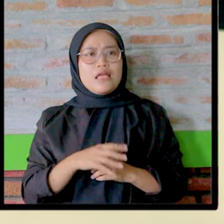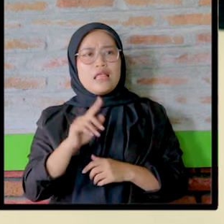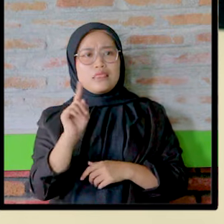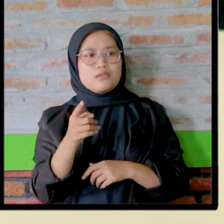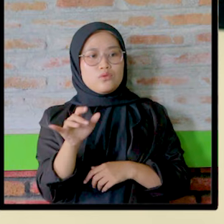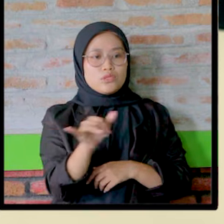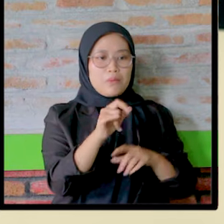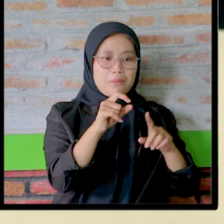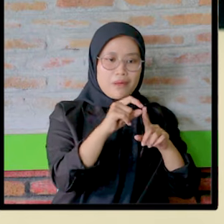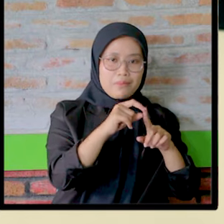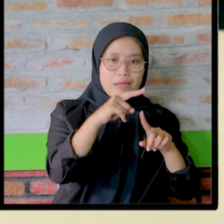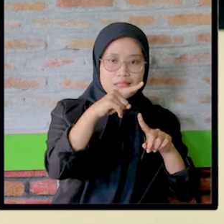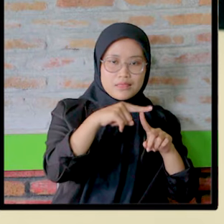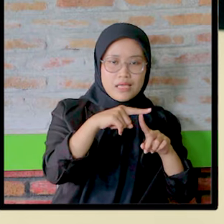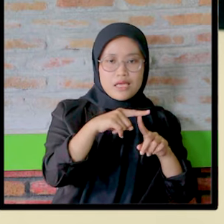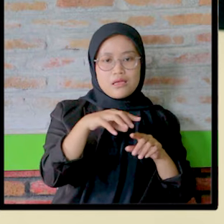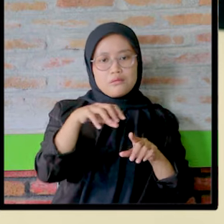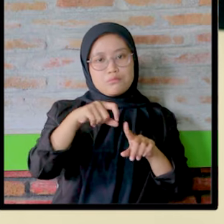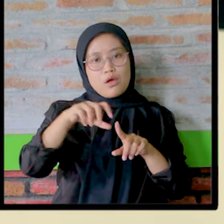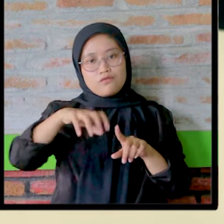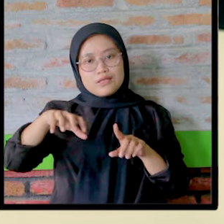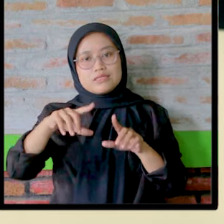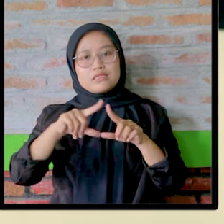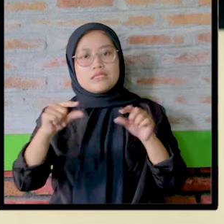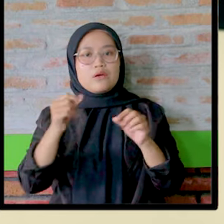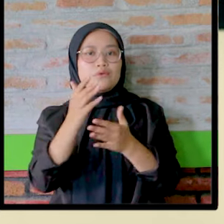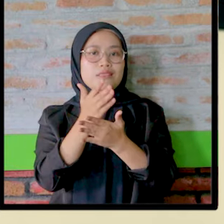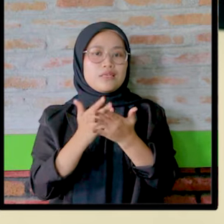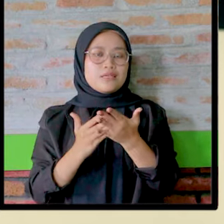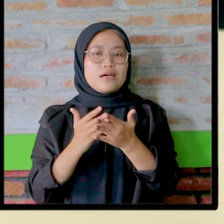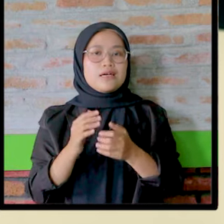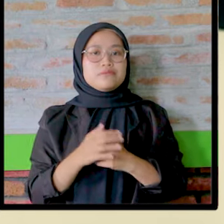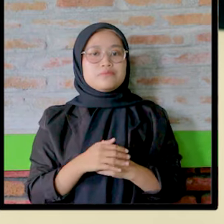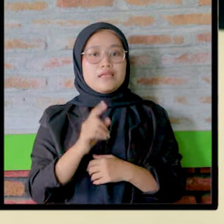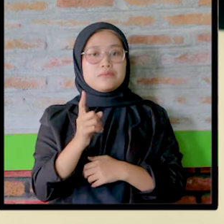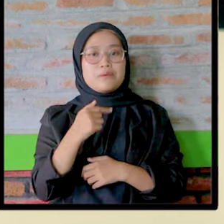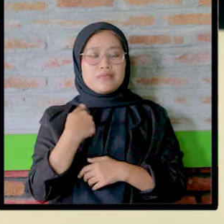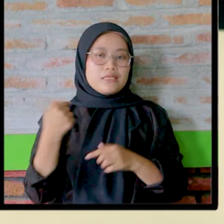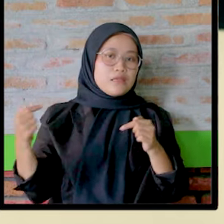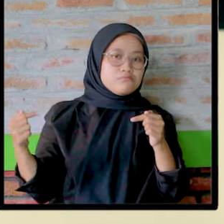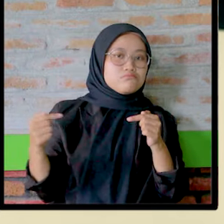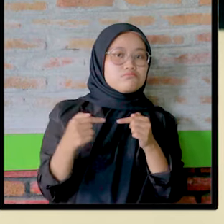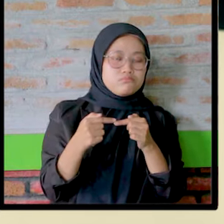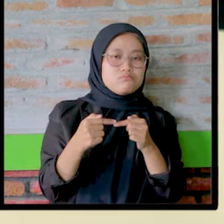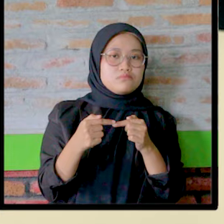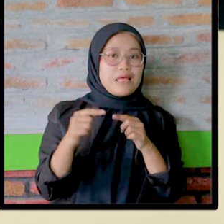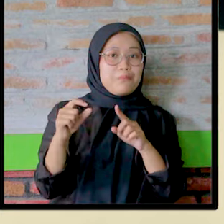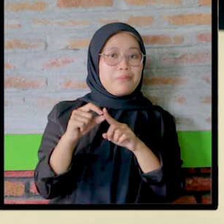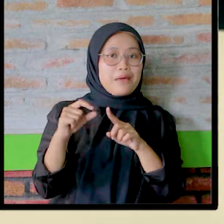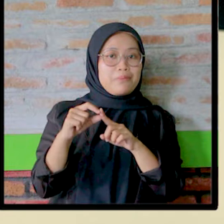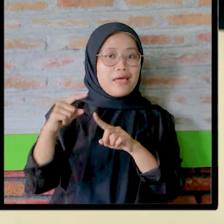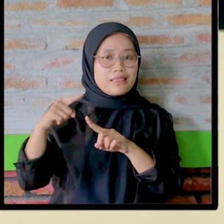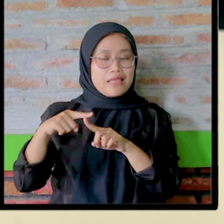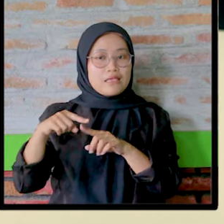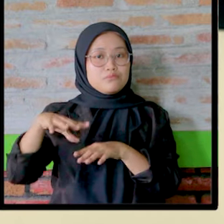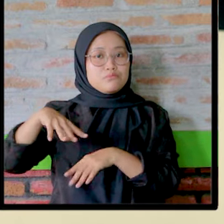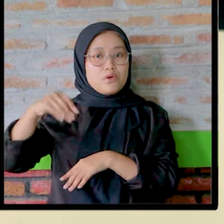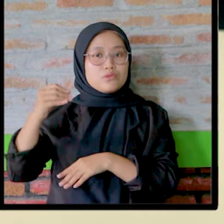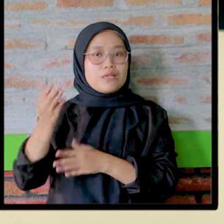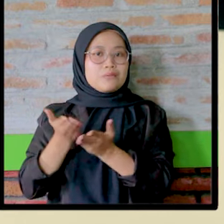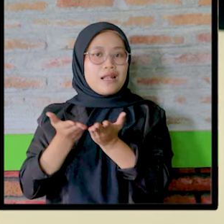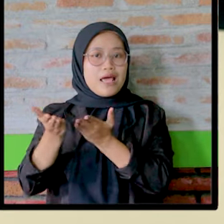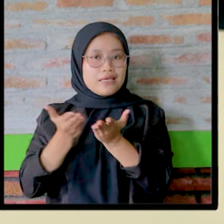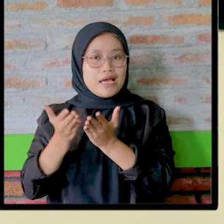provinsi Jawa Tengah karena kami jejaring dengan PPT provinsi Jawa Tengah ya pusat pelayanan terpadu